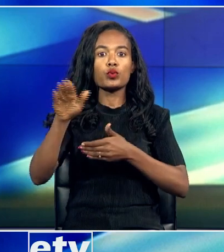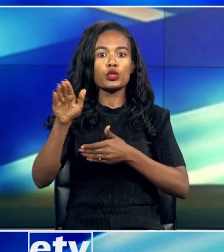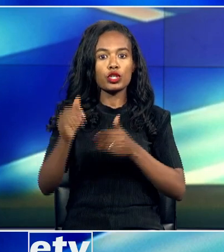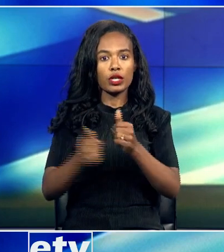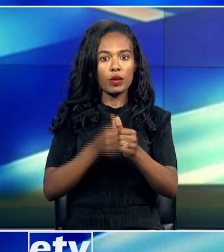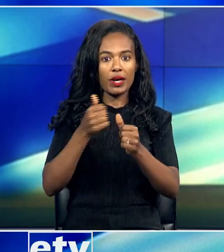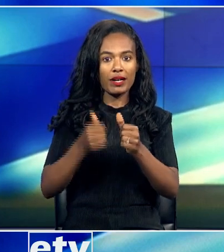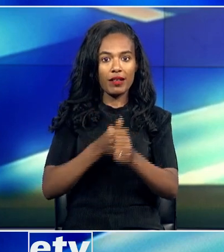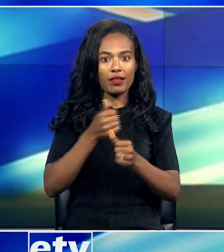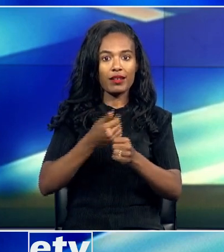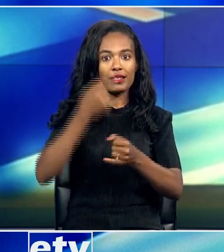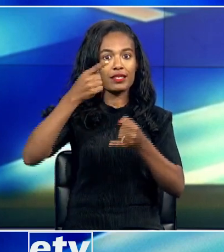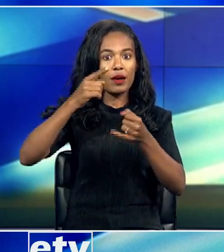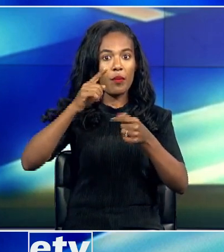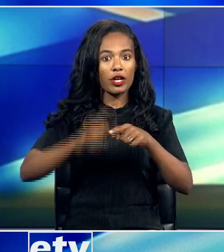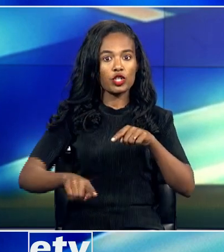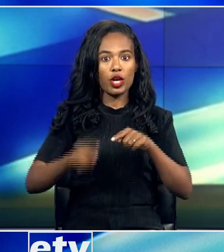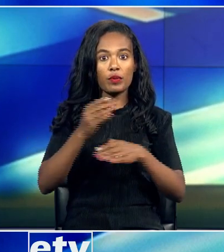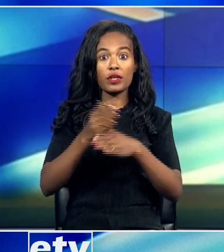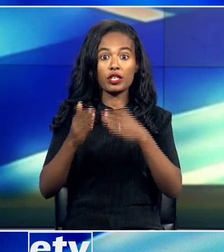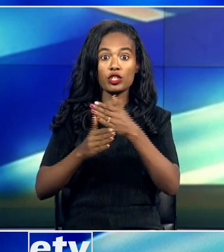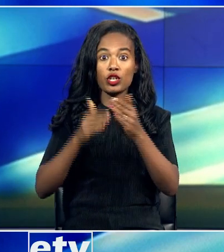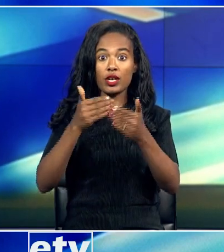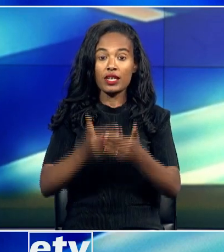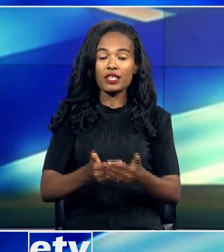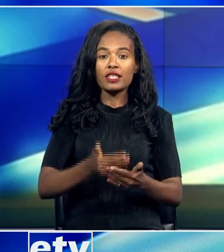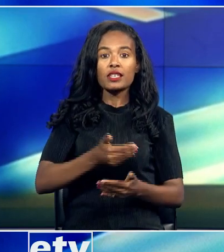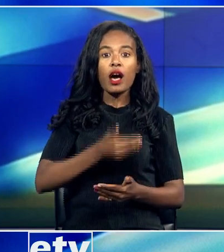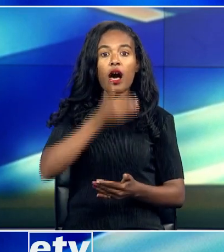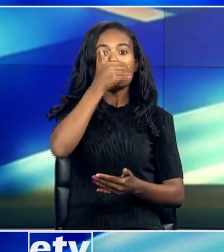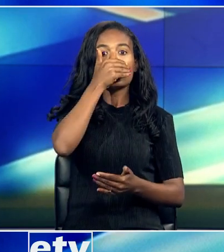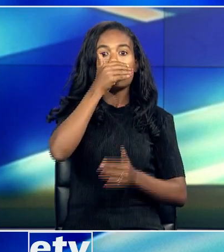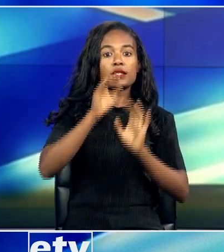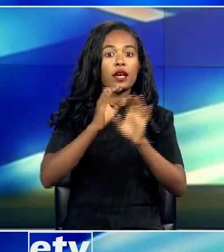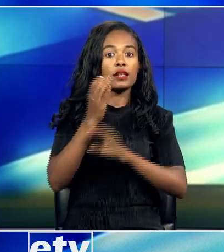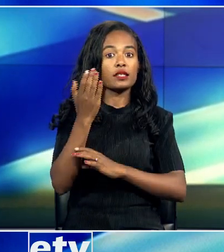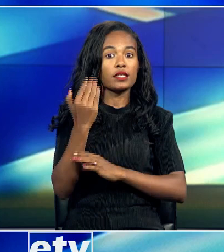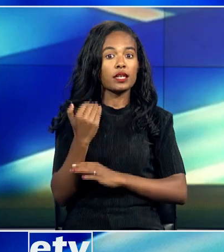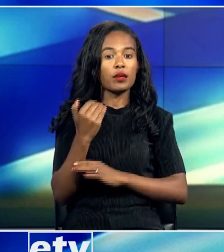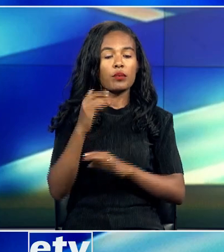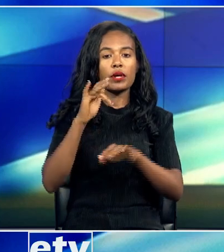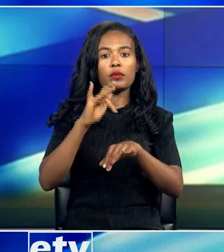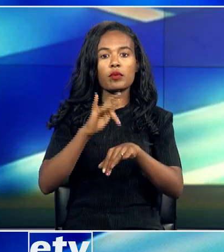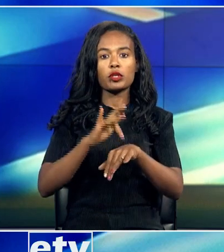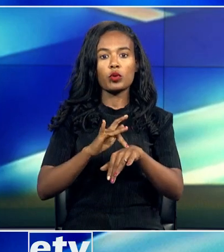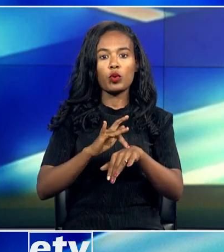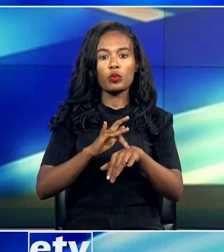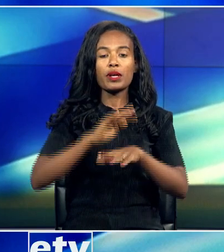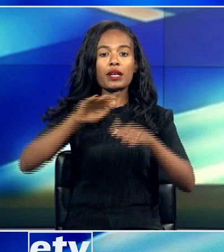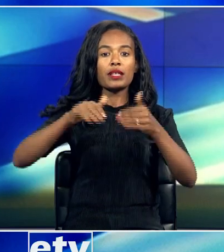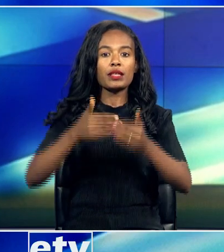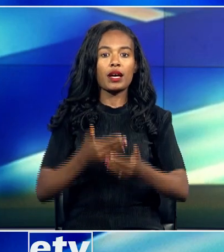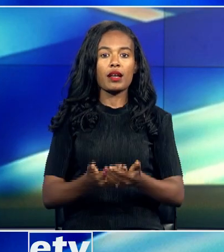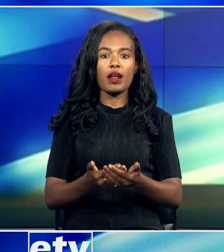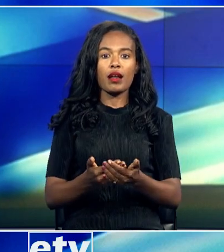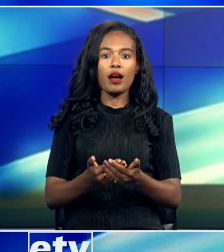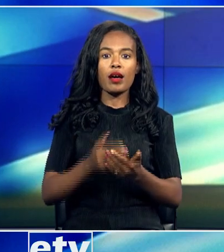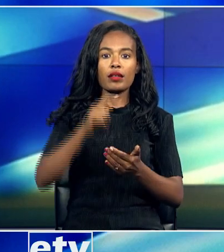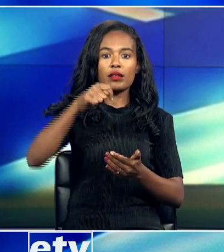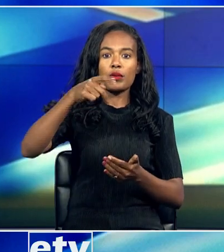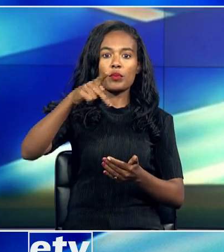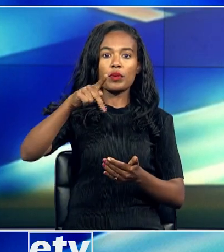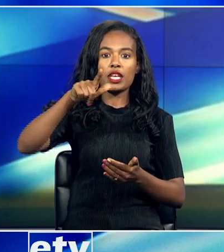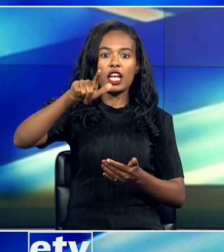ለመከታተል እስከማይቻልበት ደረጃ የደረሰ አፈናን ሲያደርስ እንደነበር በመጠቆም ጠቅላላ